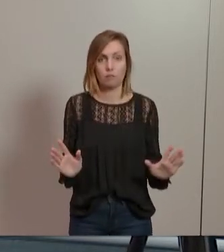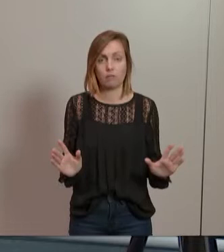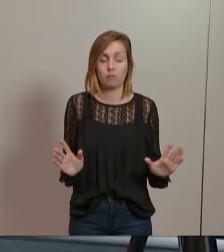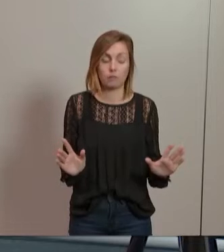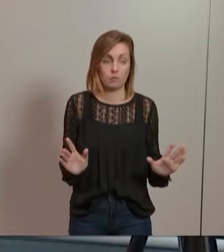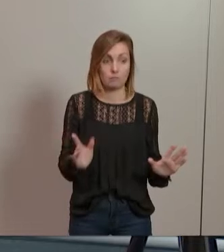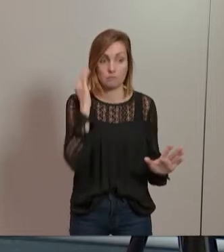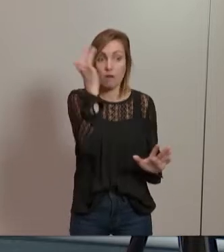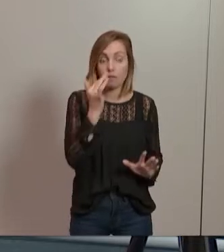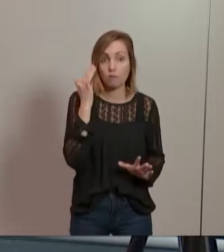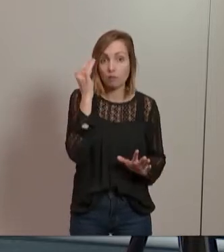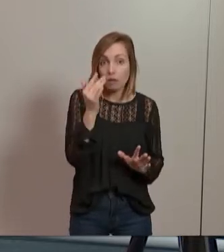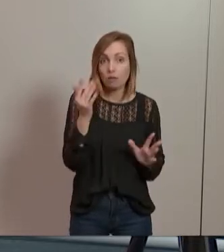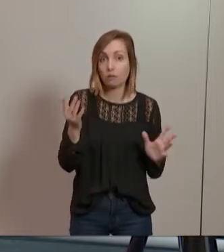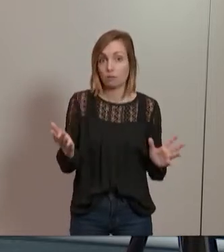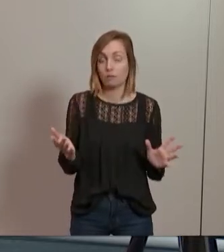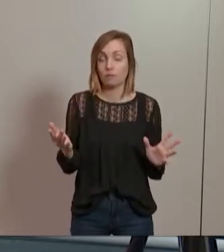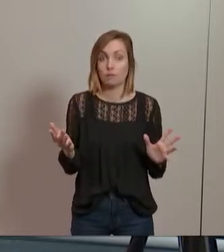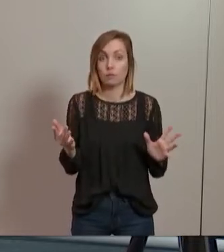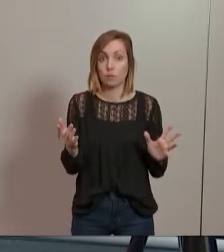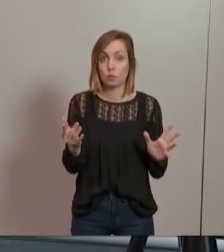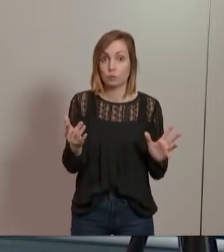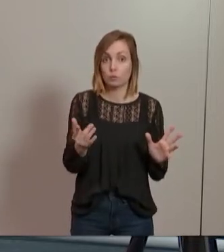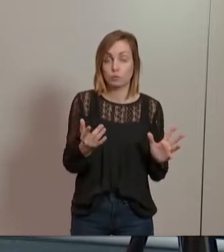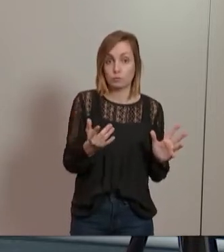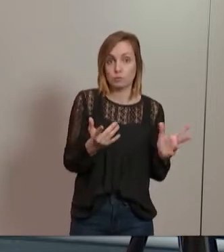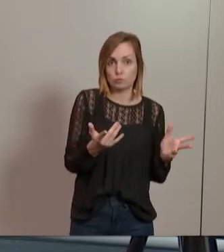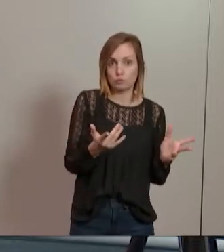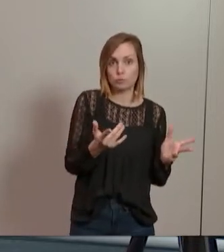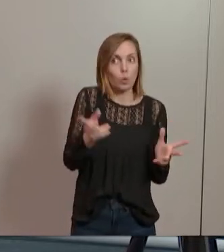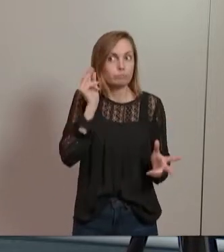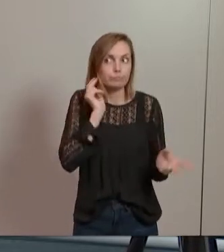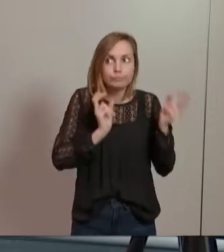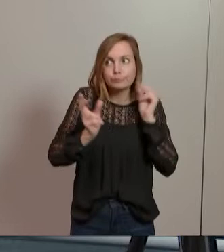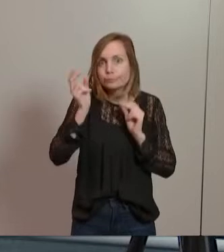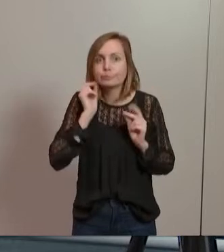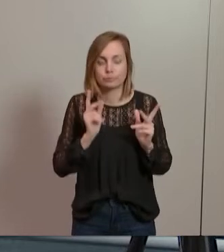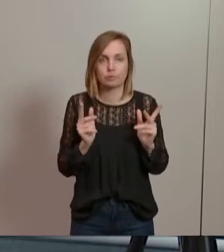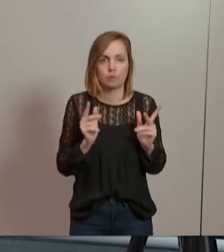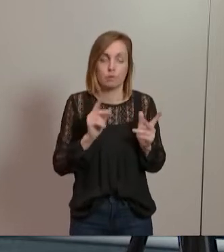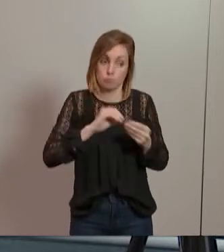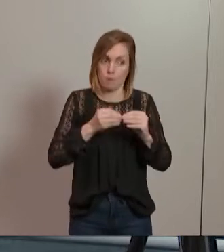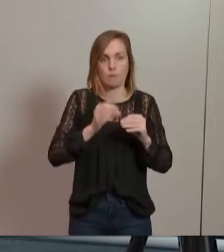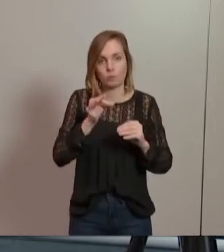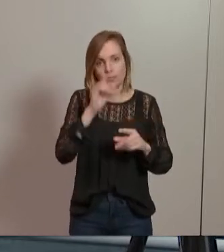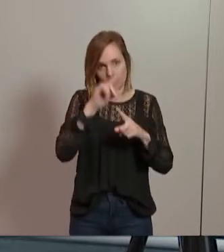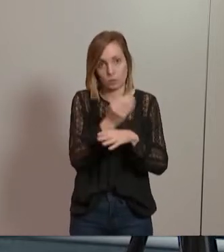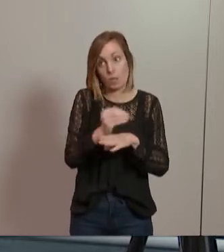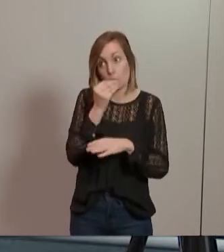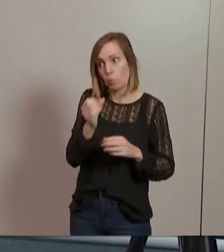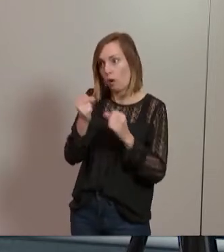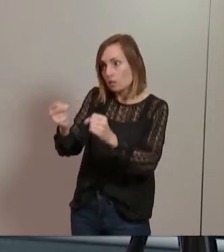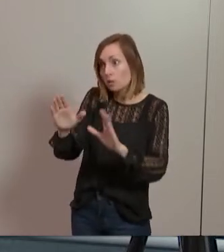Les Reuséens sont inquiets directement ou entendent parler d'eux et effectivement, il y a un vrai problème et je vous souhaite franchement bon courage